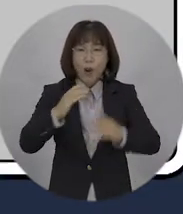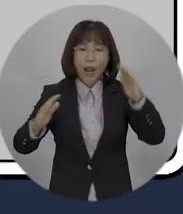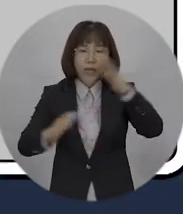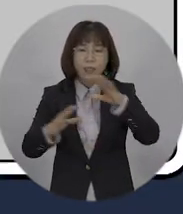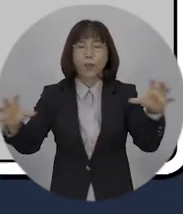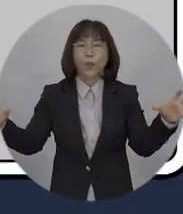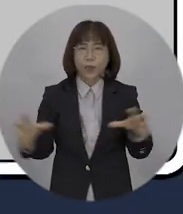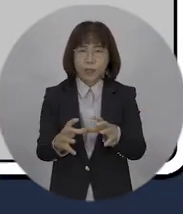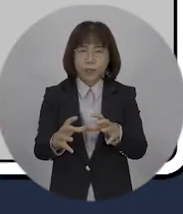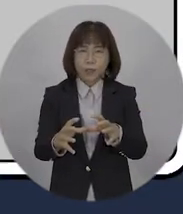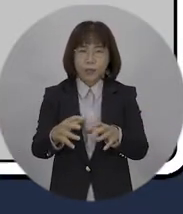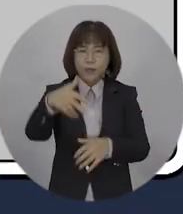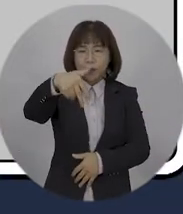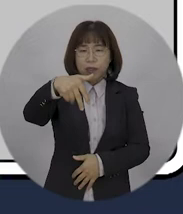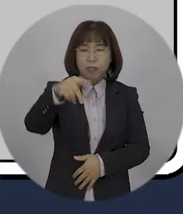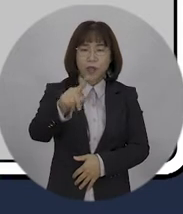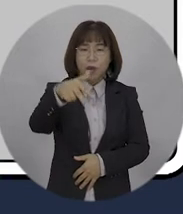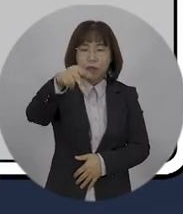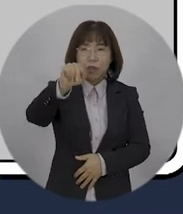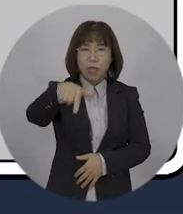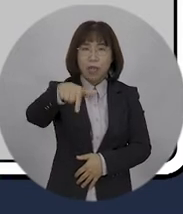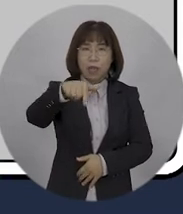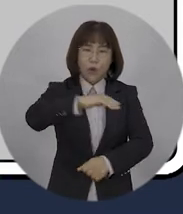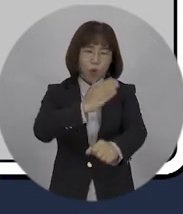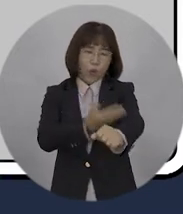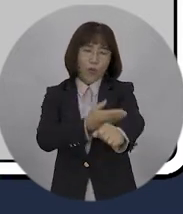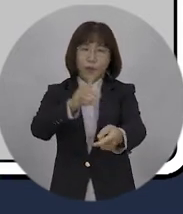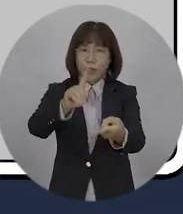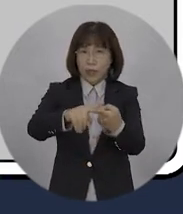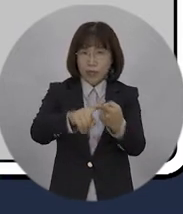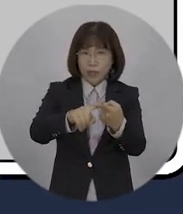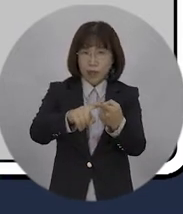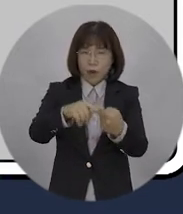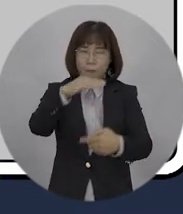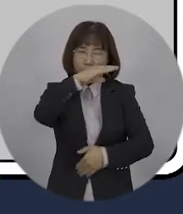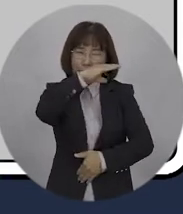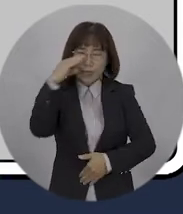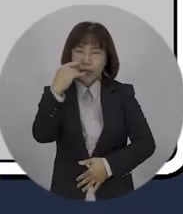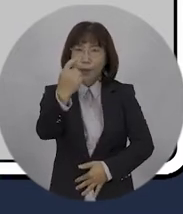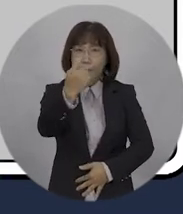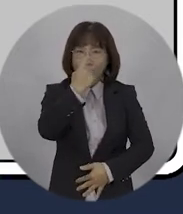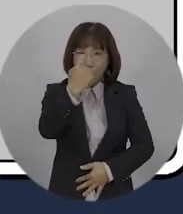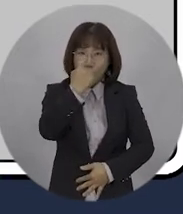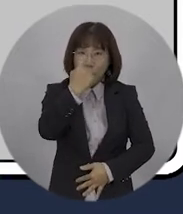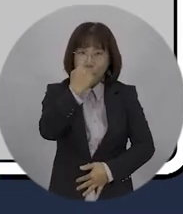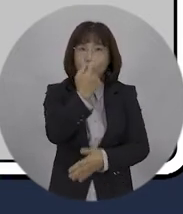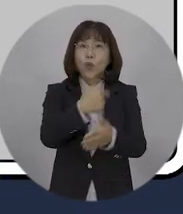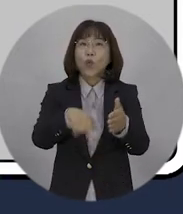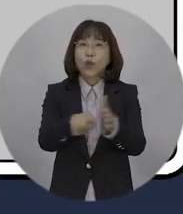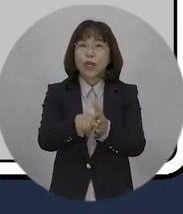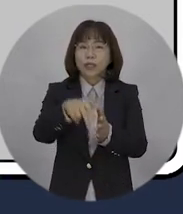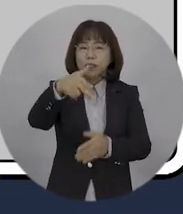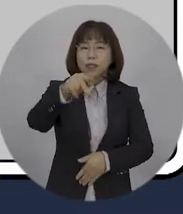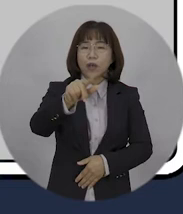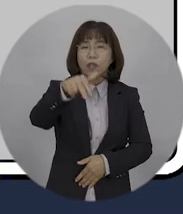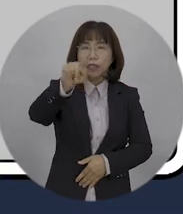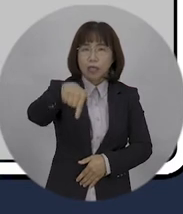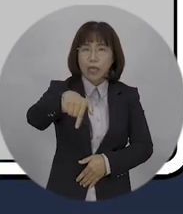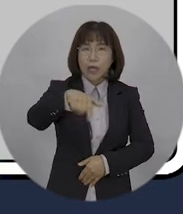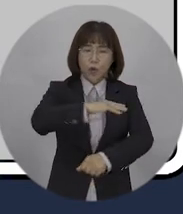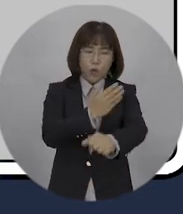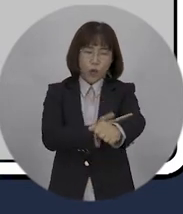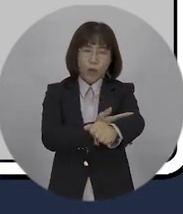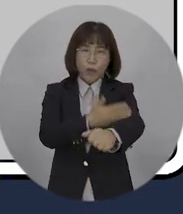먼저 저작권에 대한 기본 개념을 알고 저작물의 올바른 이용과 주의 사항들을 사전에 배울 수 있는 저작권 무료 특강이